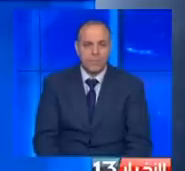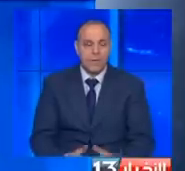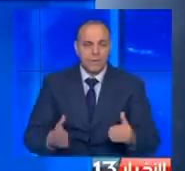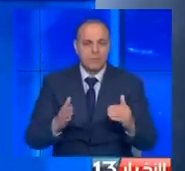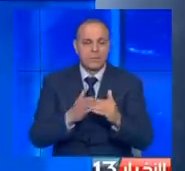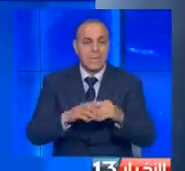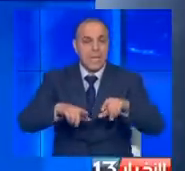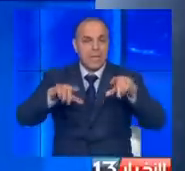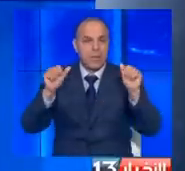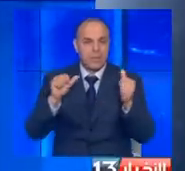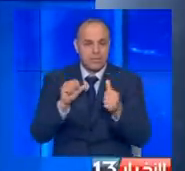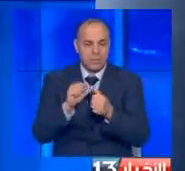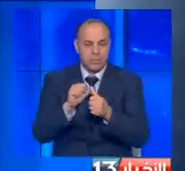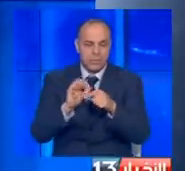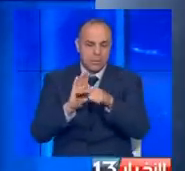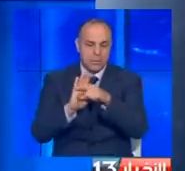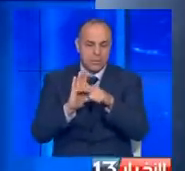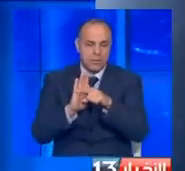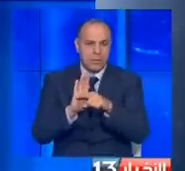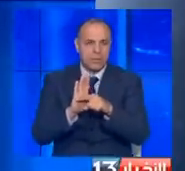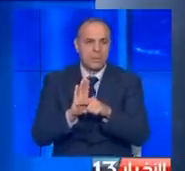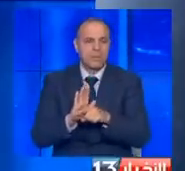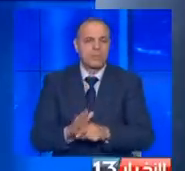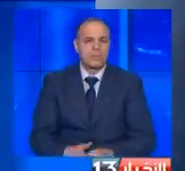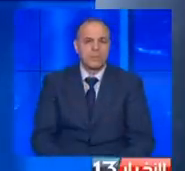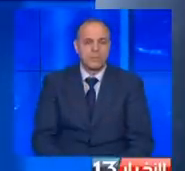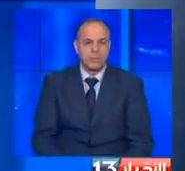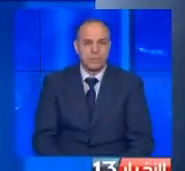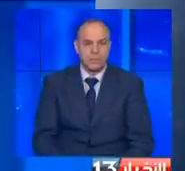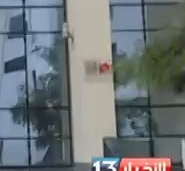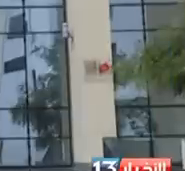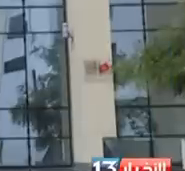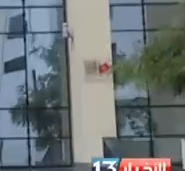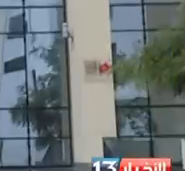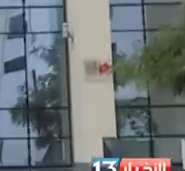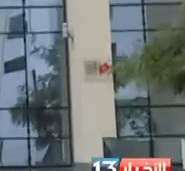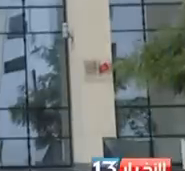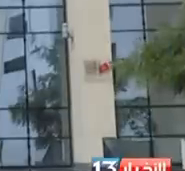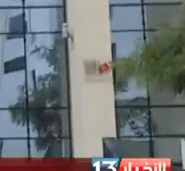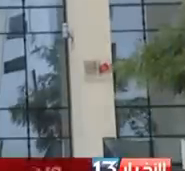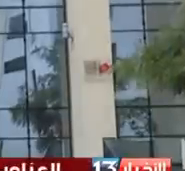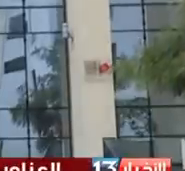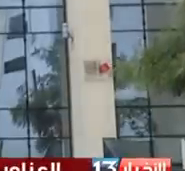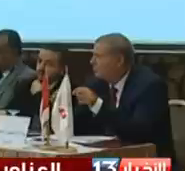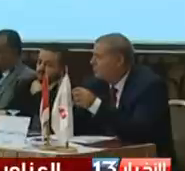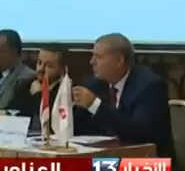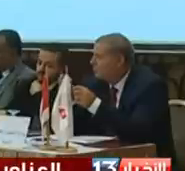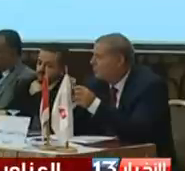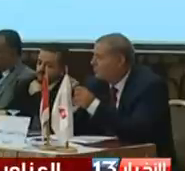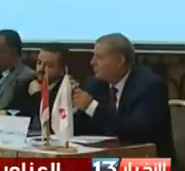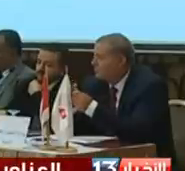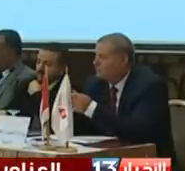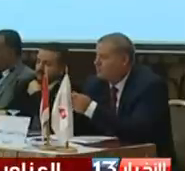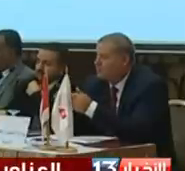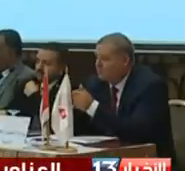موعد الاخباري مشاهدينا الكرام اليكم فيما يلي تذكيرا بالعناوين تنظيف ترك حصول الراغبين في الترشح